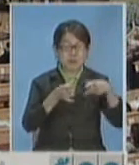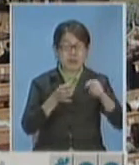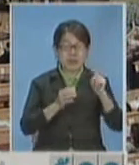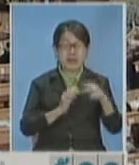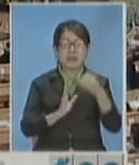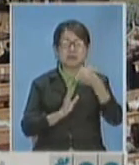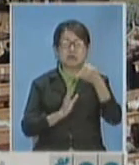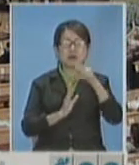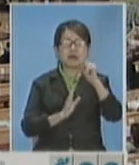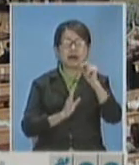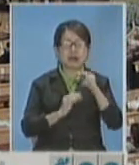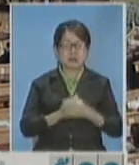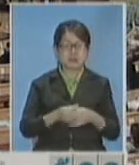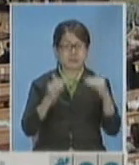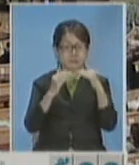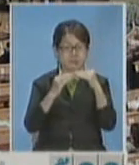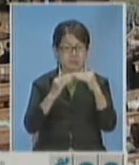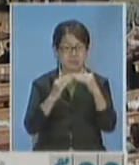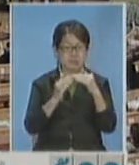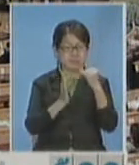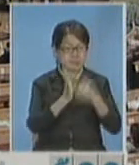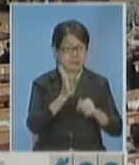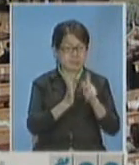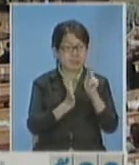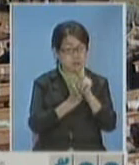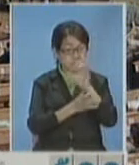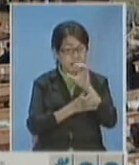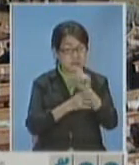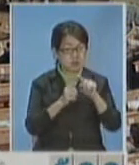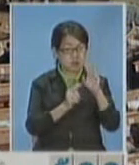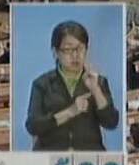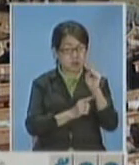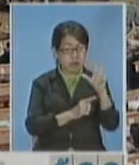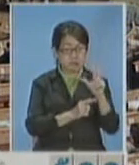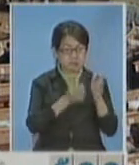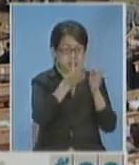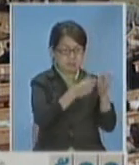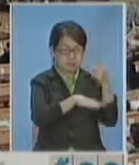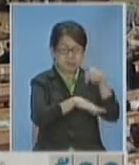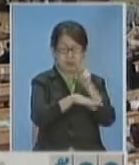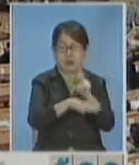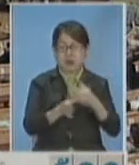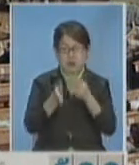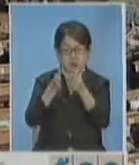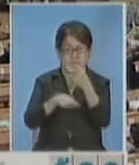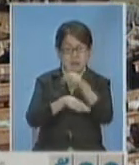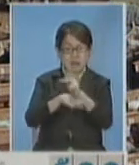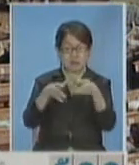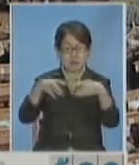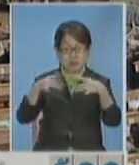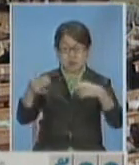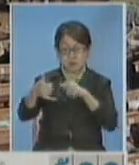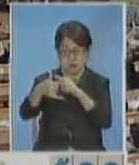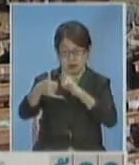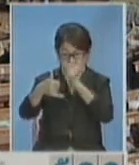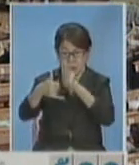ทธิ์ตามข้อ63นะครับประท้วงท่านประธานวิปฝ่ายค้านด้วยความเคารพท่านนะครับ